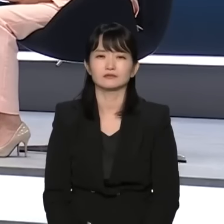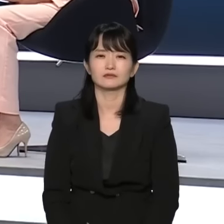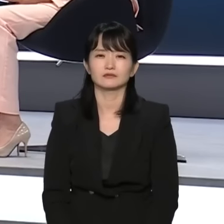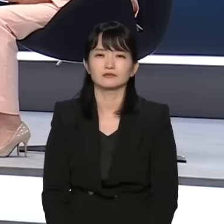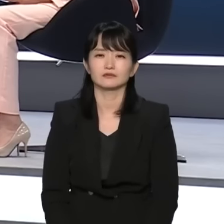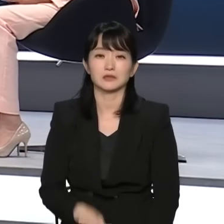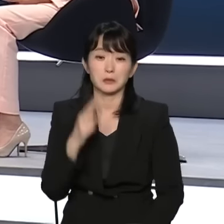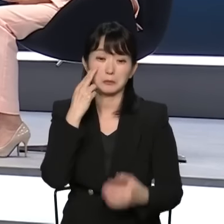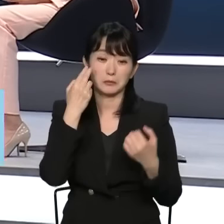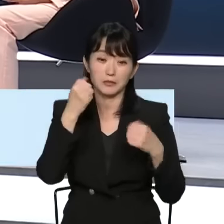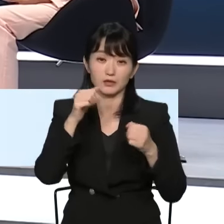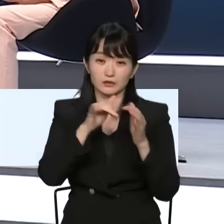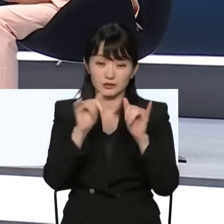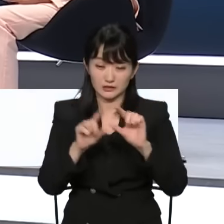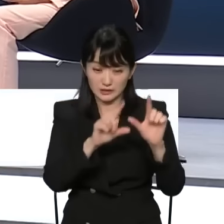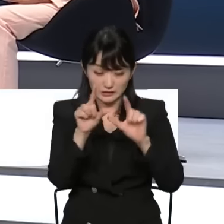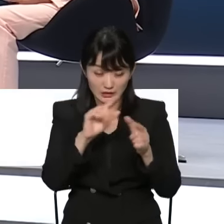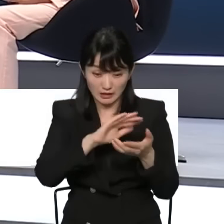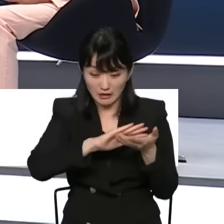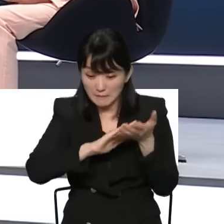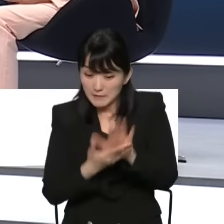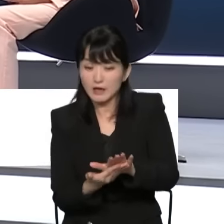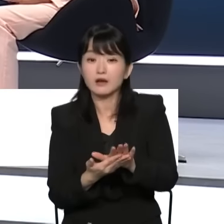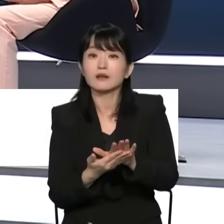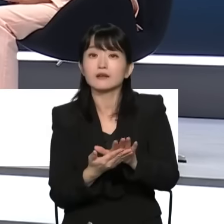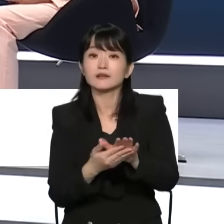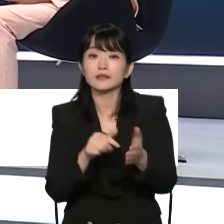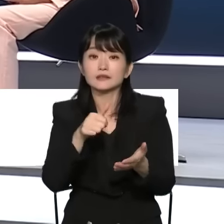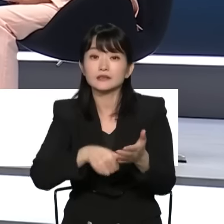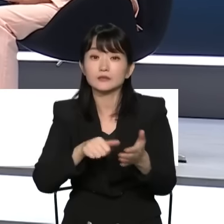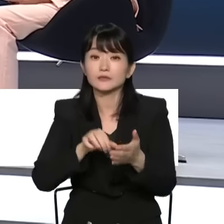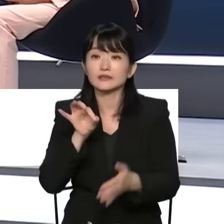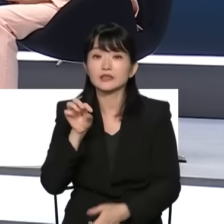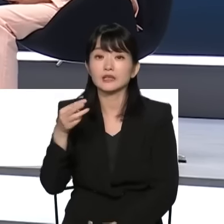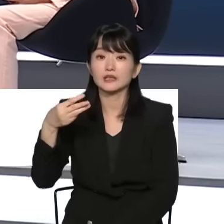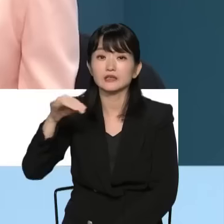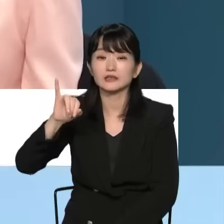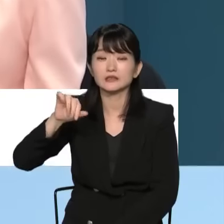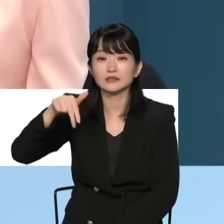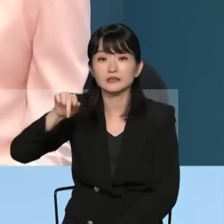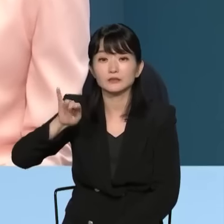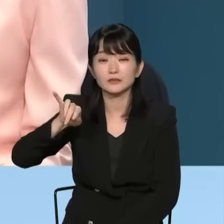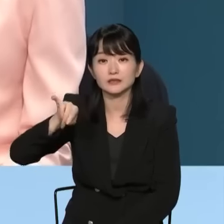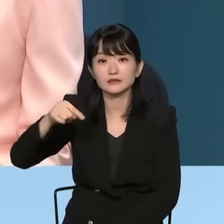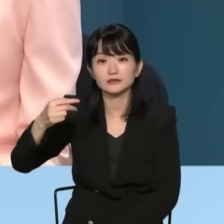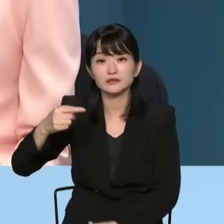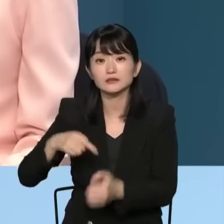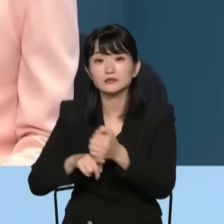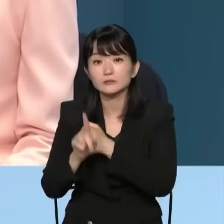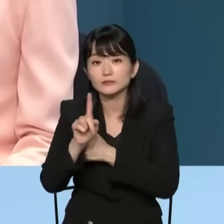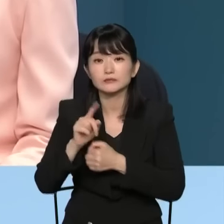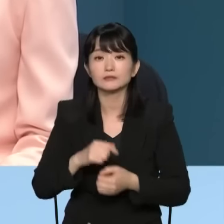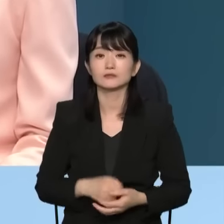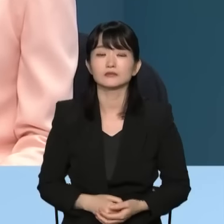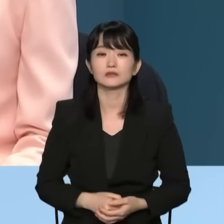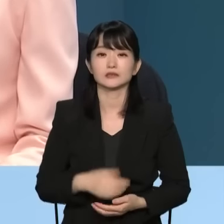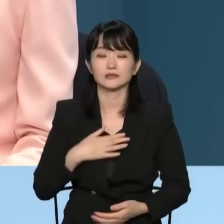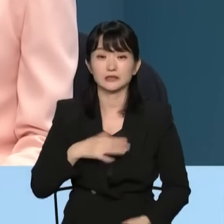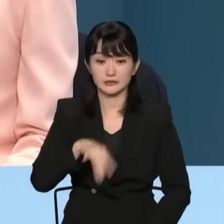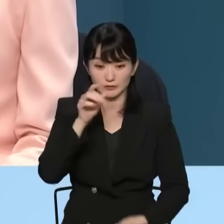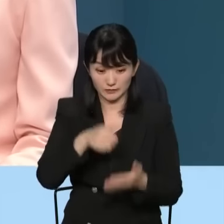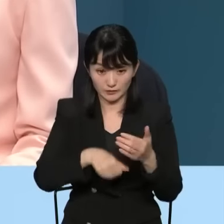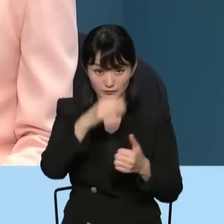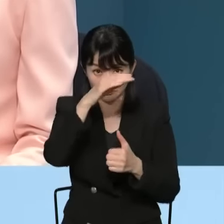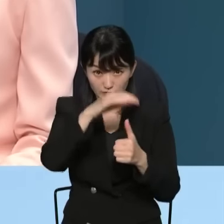배우 인생의 전환점이 되준 작품이 엘리자벳이다 라고도 말씀하셨던데 이건 어떤 의미예요? 제가 처음 이 작품을 했을 때